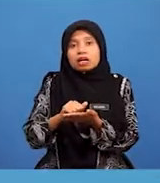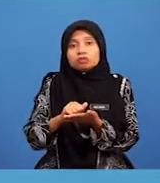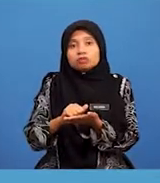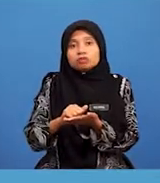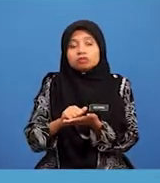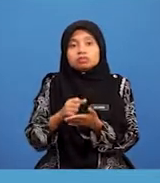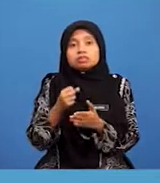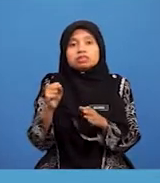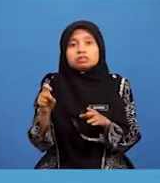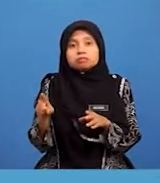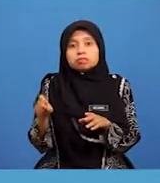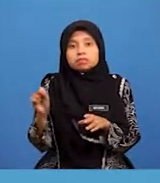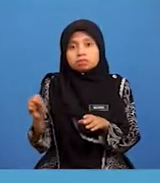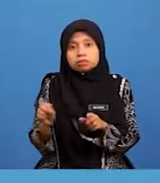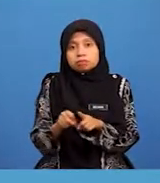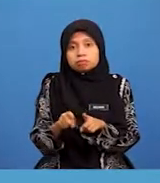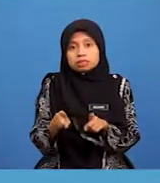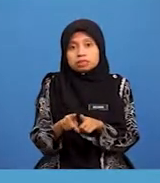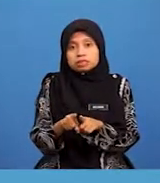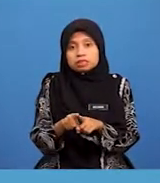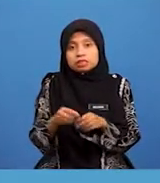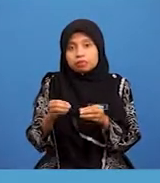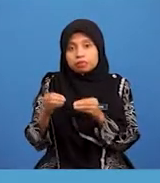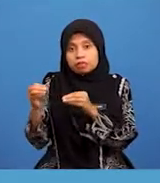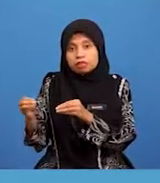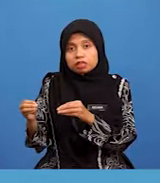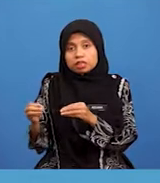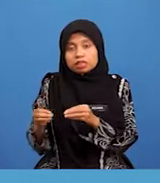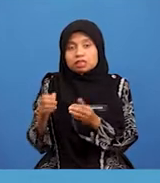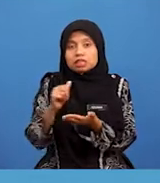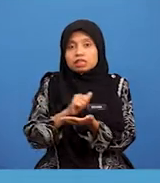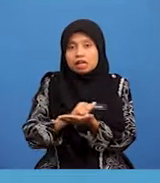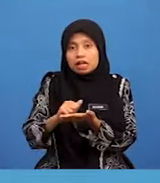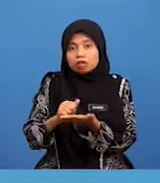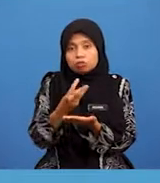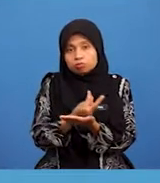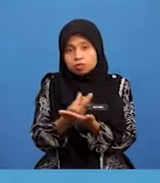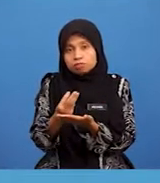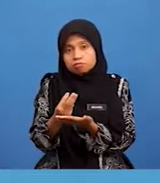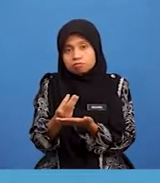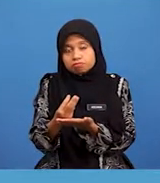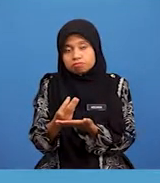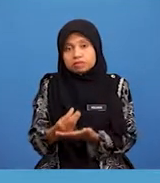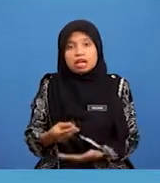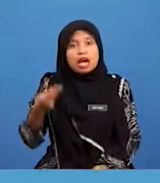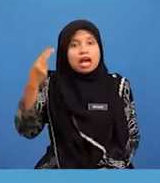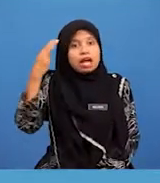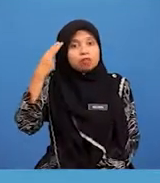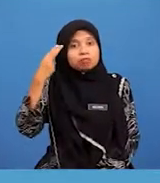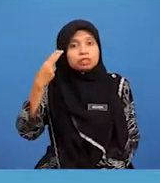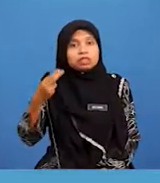perkongsi hendaklah dipindahkan ke akaun modal. Yang keenam, Helmi bersetuju